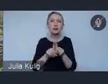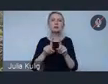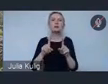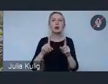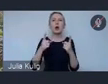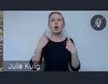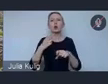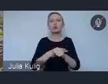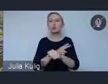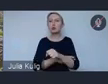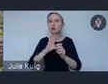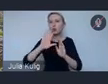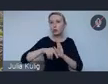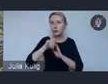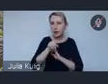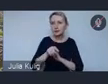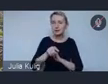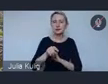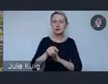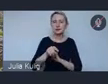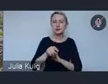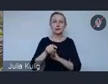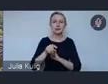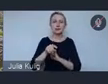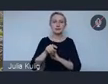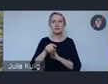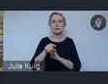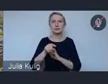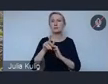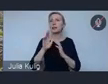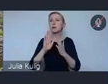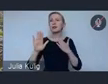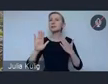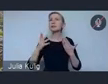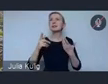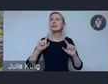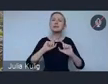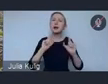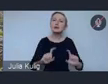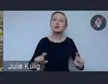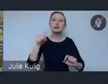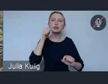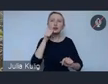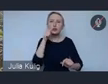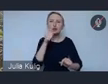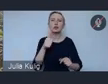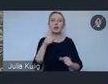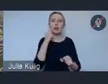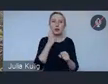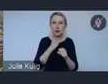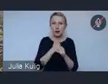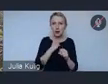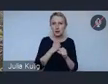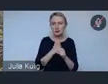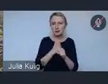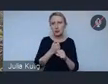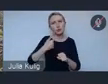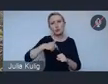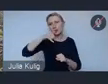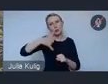miasta także bez tej takiej ciągłej codziennej koordynacji nie bylibyśmy w stanie